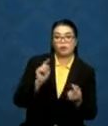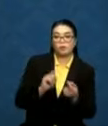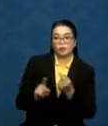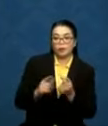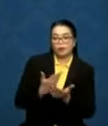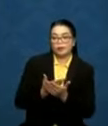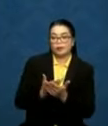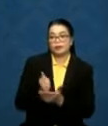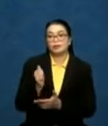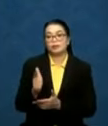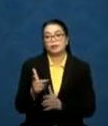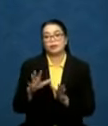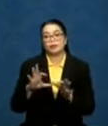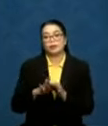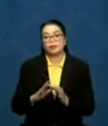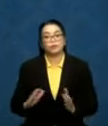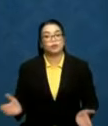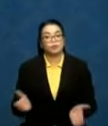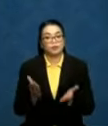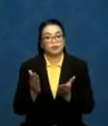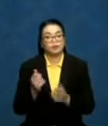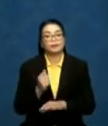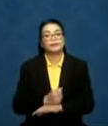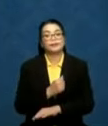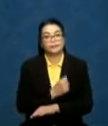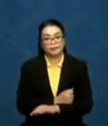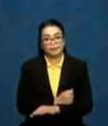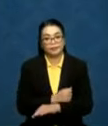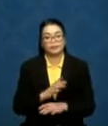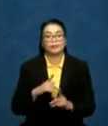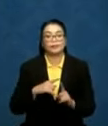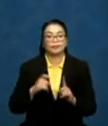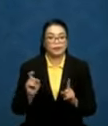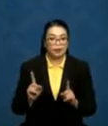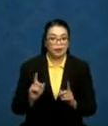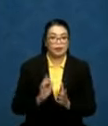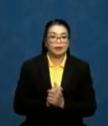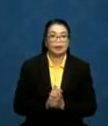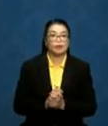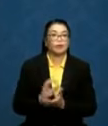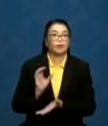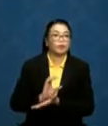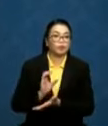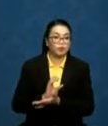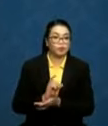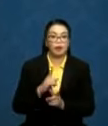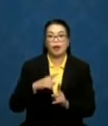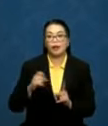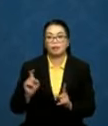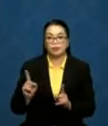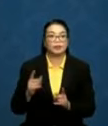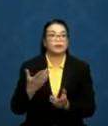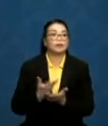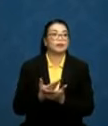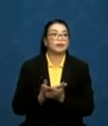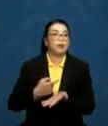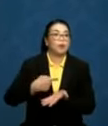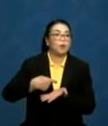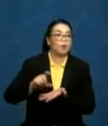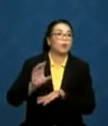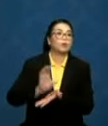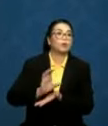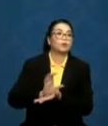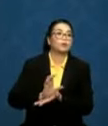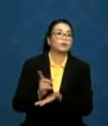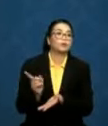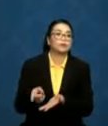ใช้จ่ายเกี่ยวกับการส่งเสริมพัฒนาสิลงานนะครับที่มาของกองทุนก็จะได้มาจากเงินที่โอนมาจากกองทุน